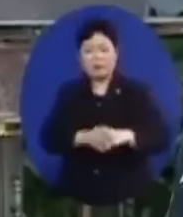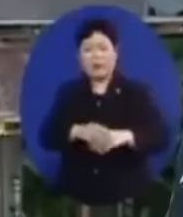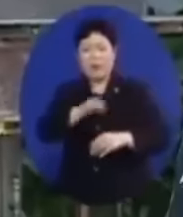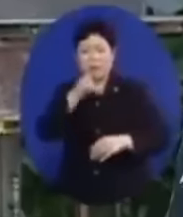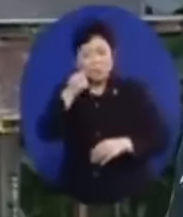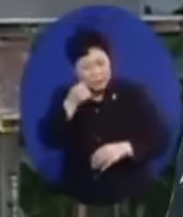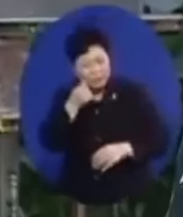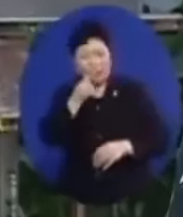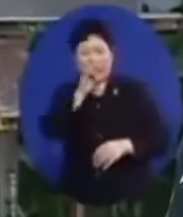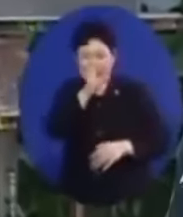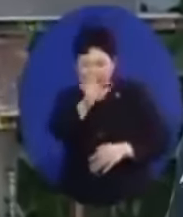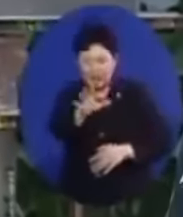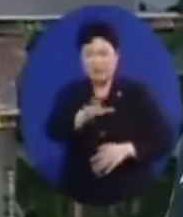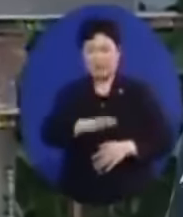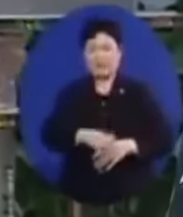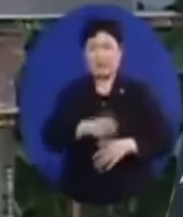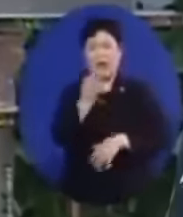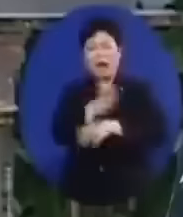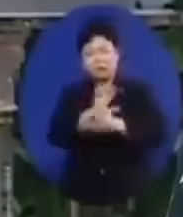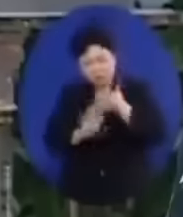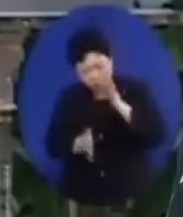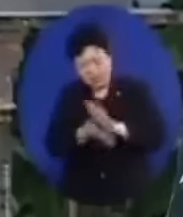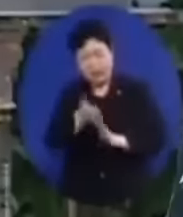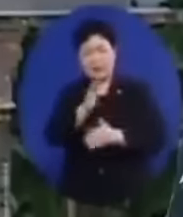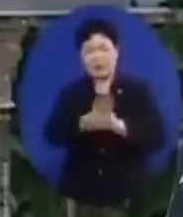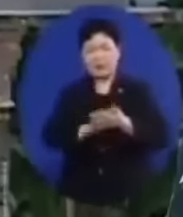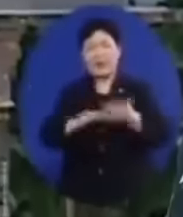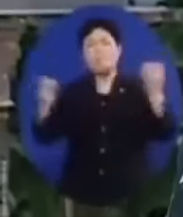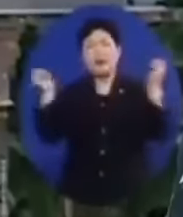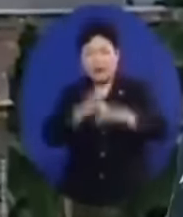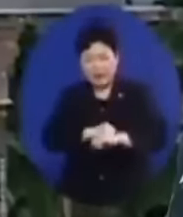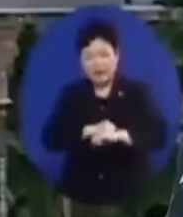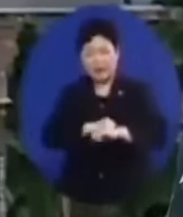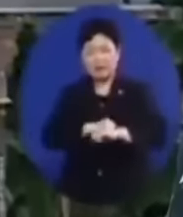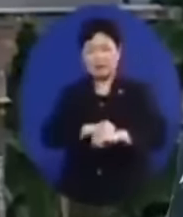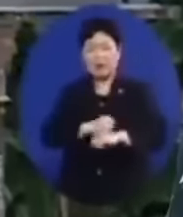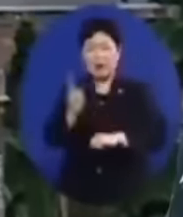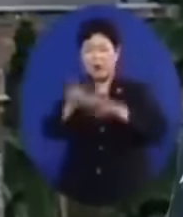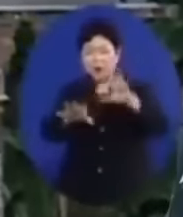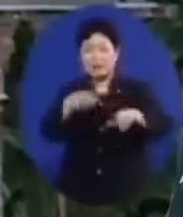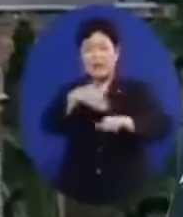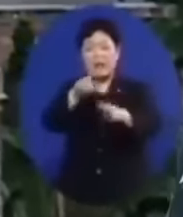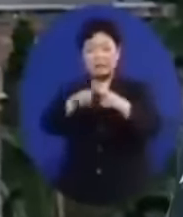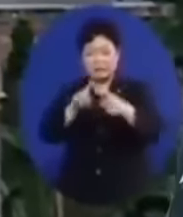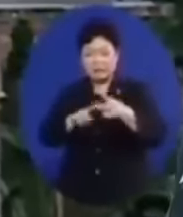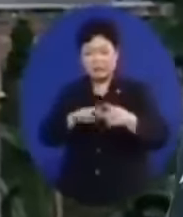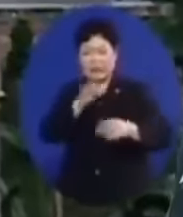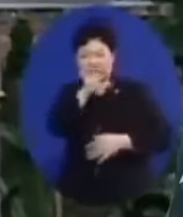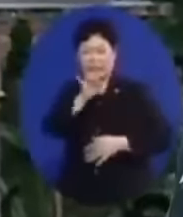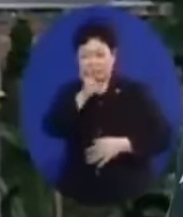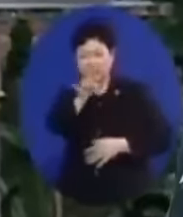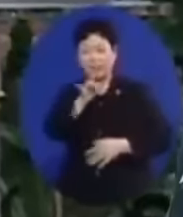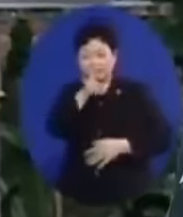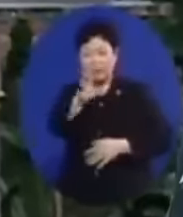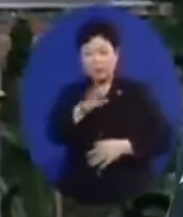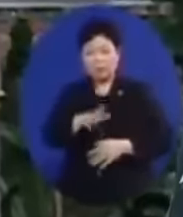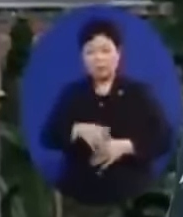못한다, 안 된다, 할 수 없다, 망한다, 어디 가도 안 된다는 사람이